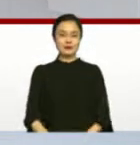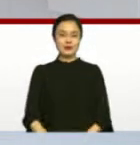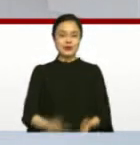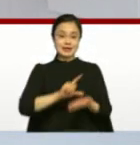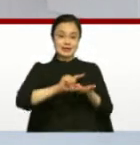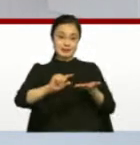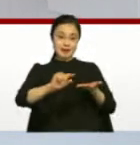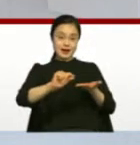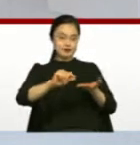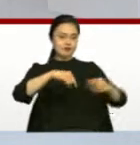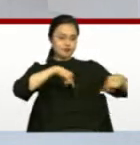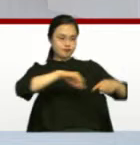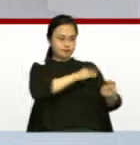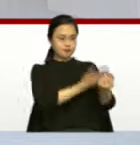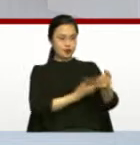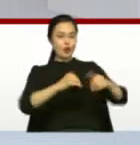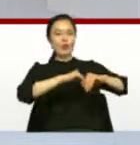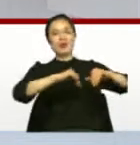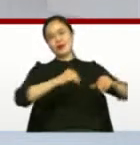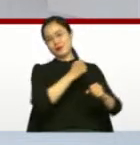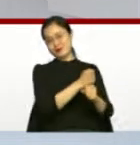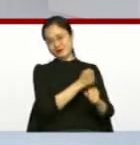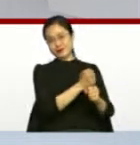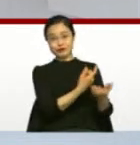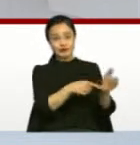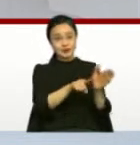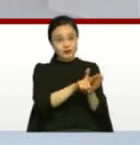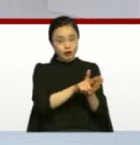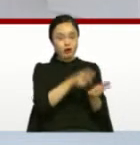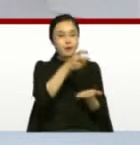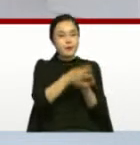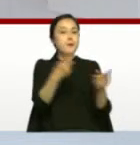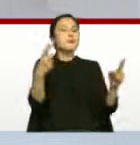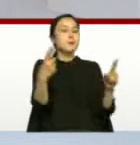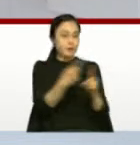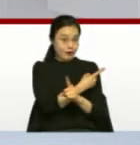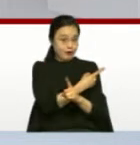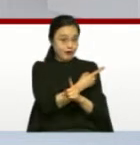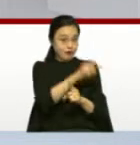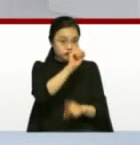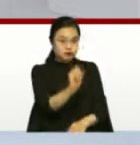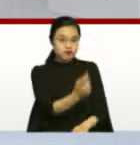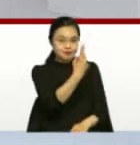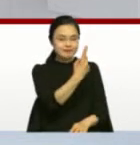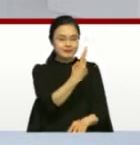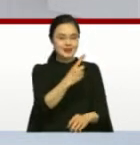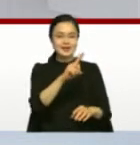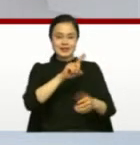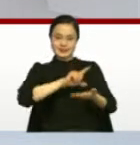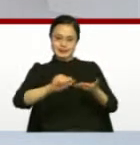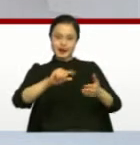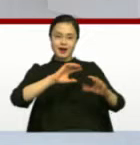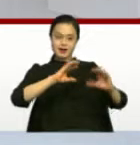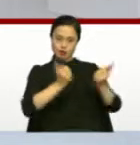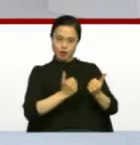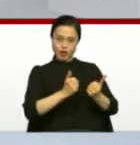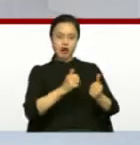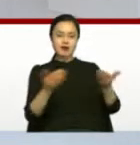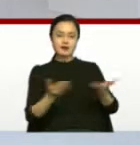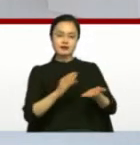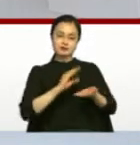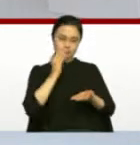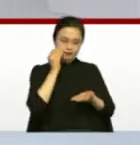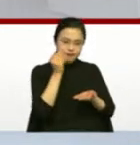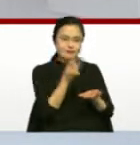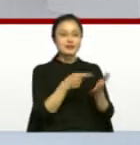분권 시대, 주민의 다양한 민의를 수렴하기 위해서는 법 개정을 통해 똑똑한 지방의회로 거듭나야 한다는데 참석자들은